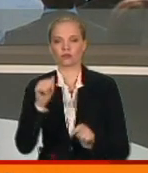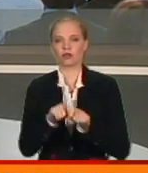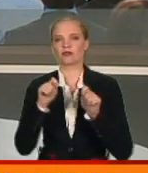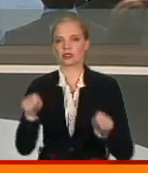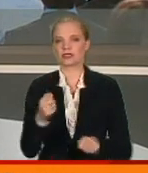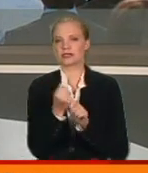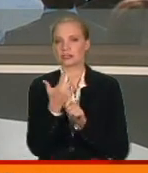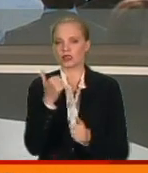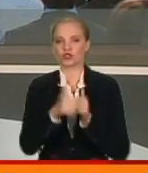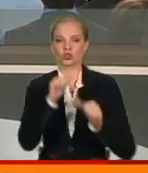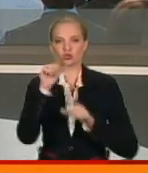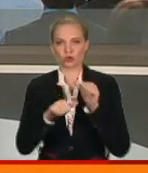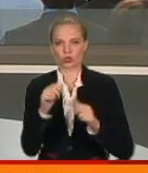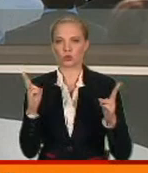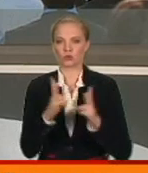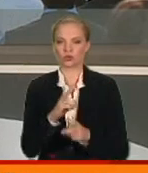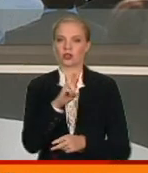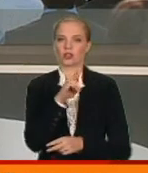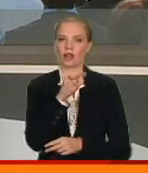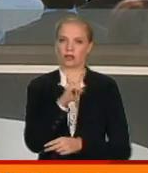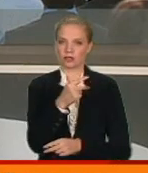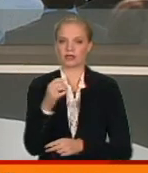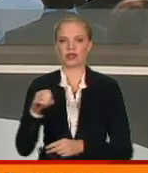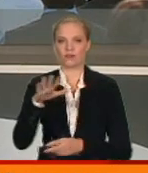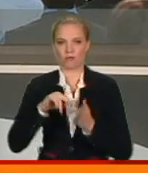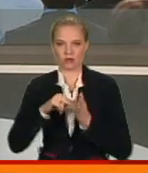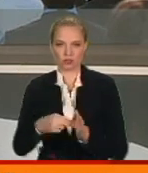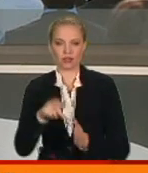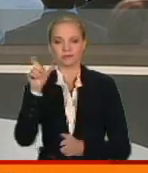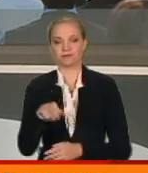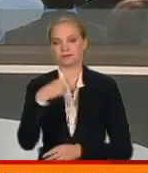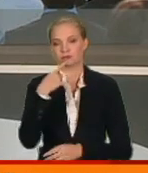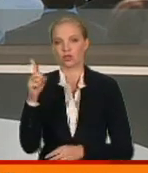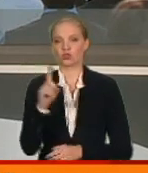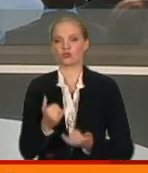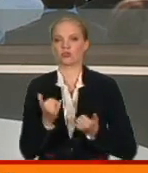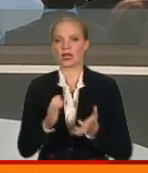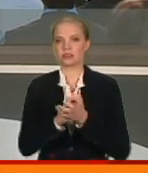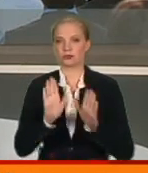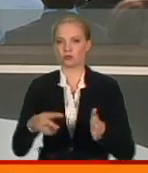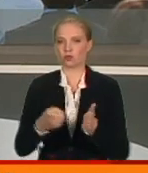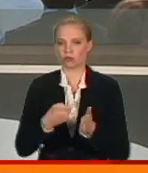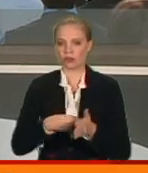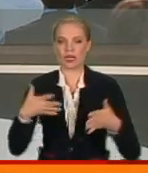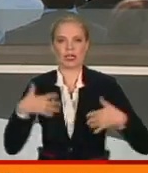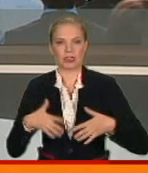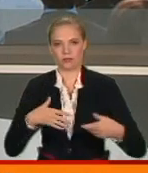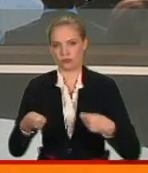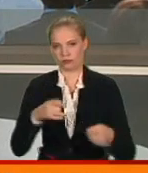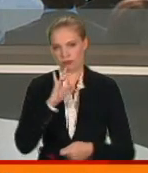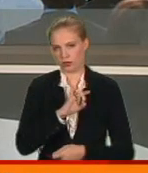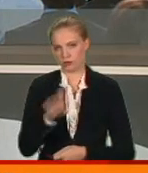13-ї щорічної зустрічі Ялтинська європейська стратегія він запевнив що заради миру на Донбасі Кримом не